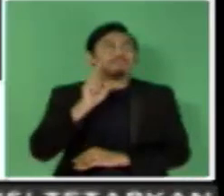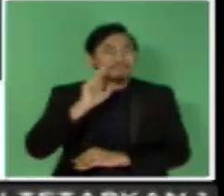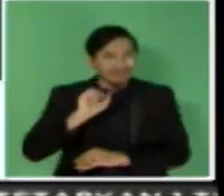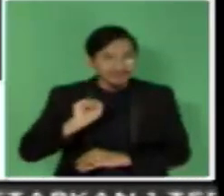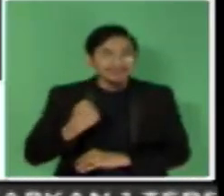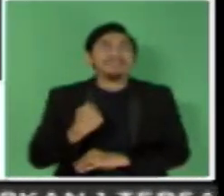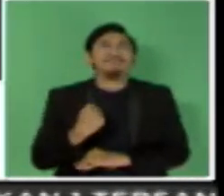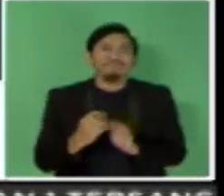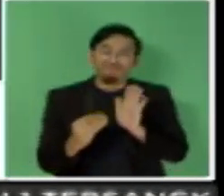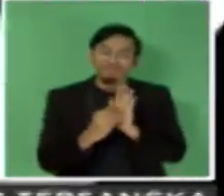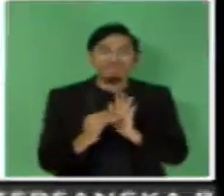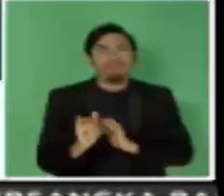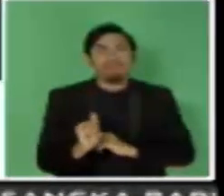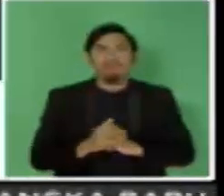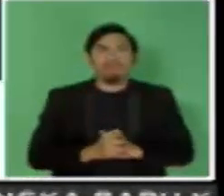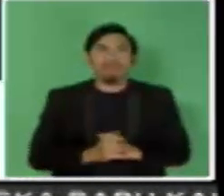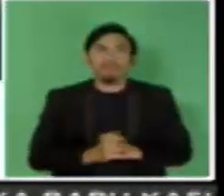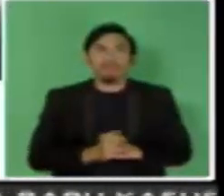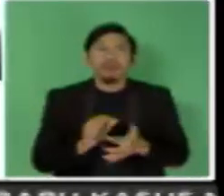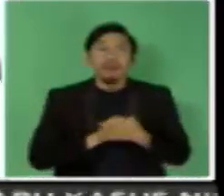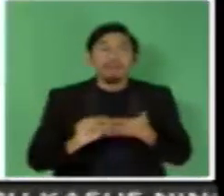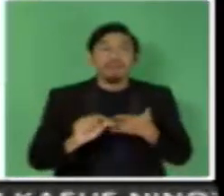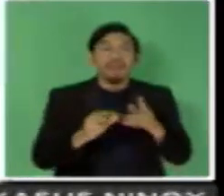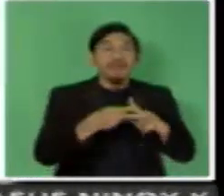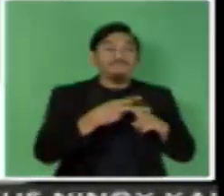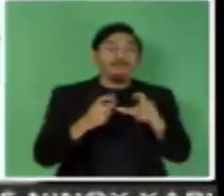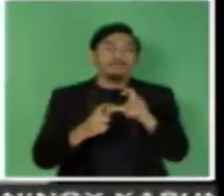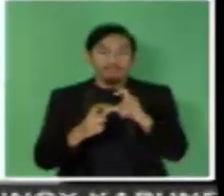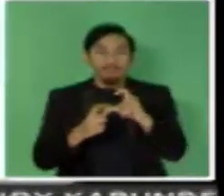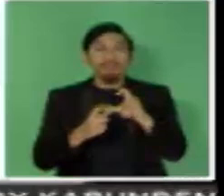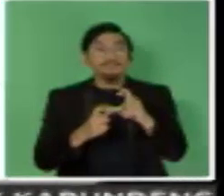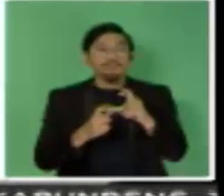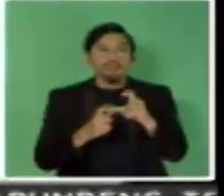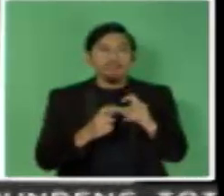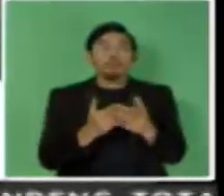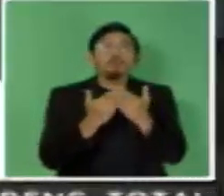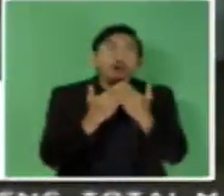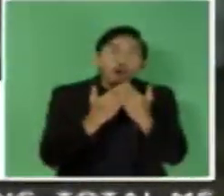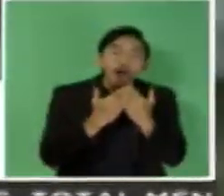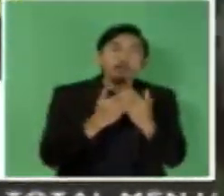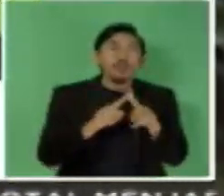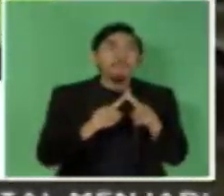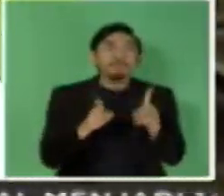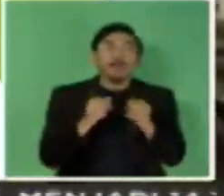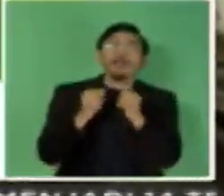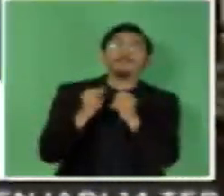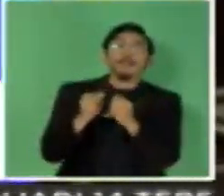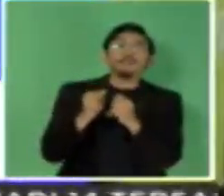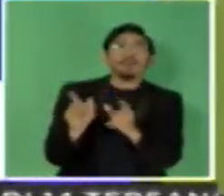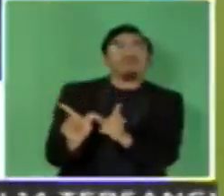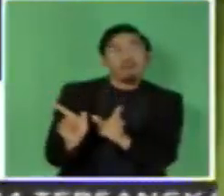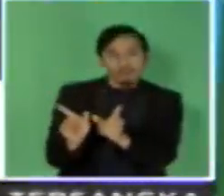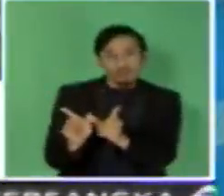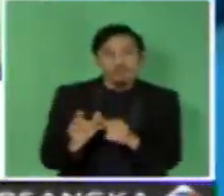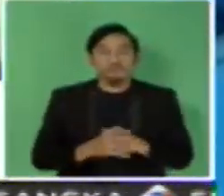postingan FS, istri Peltu YNS, yang berisi doa tak pantas untuk Wiranto. FS harus